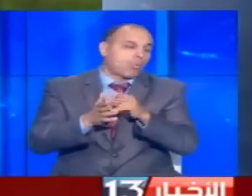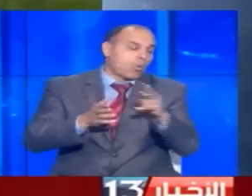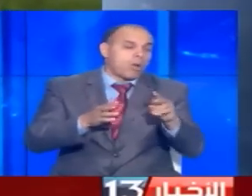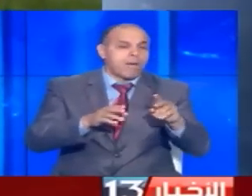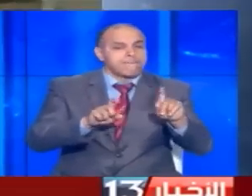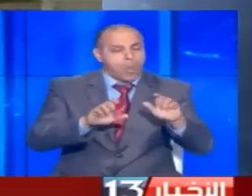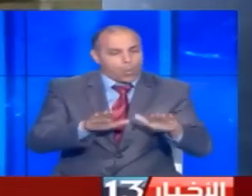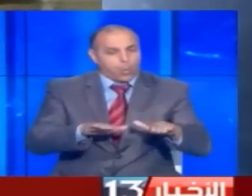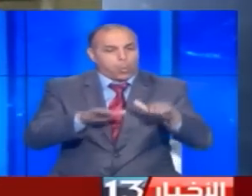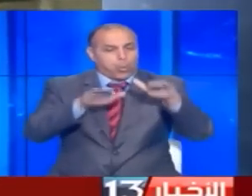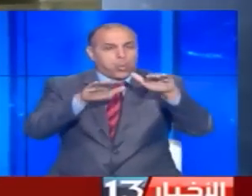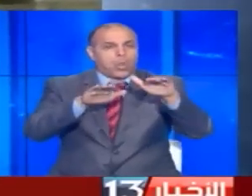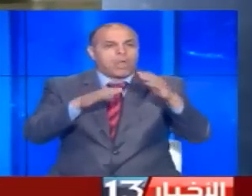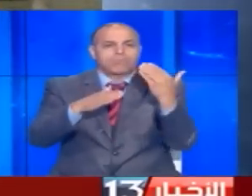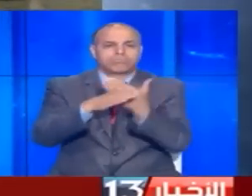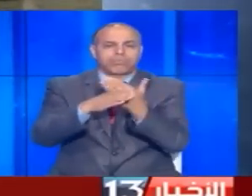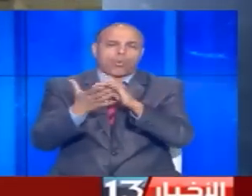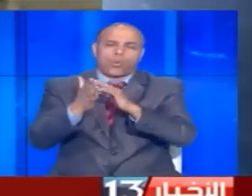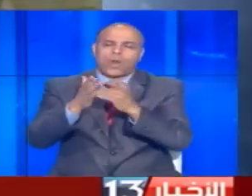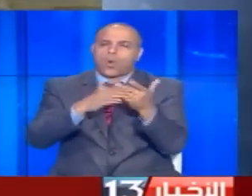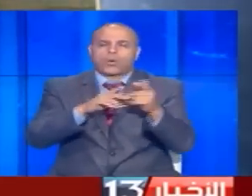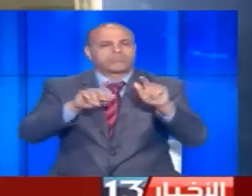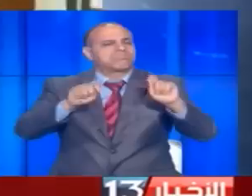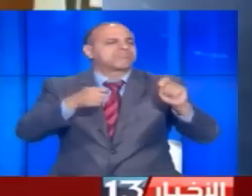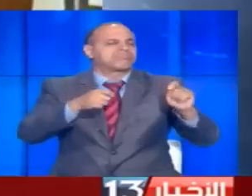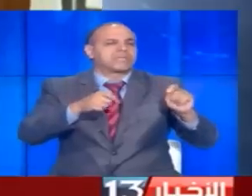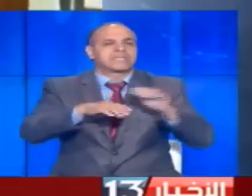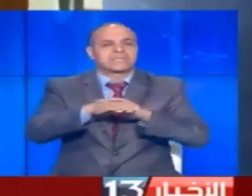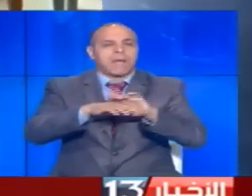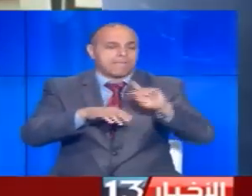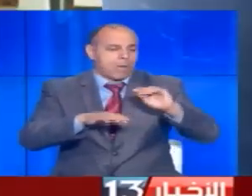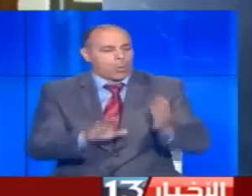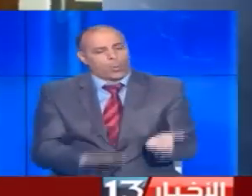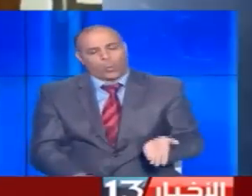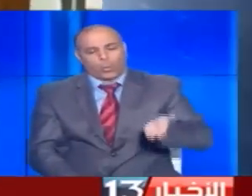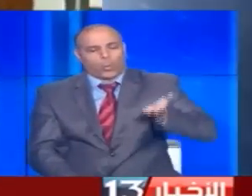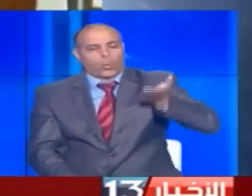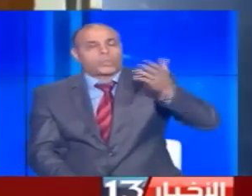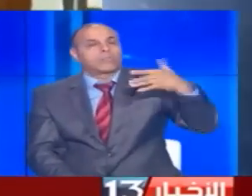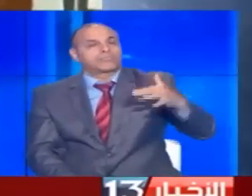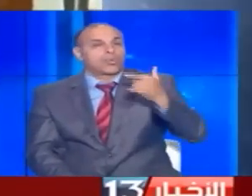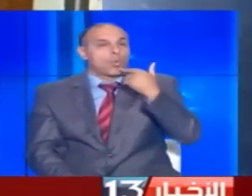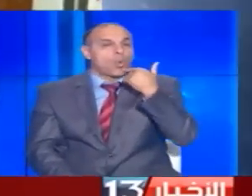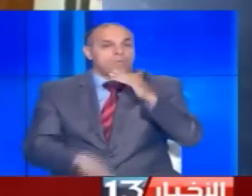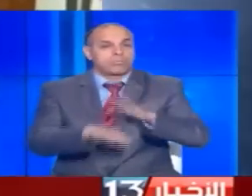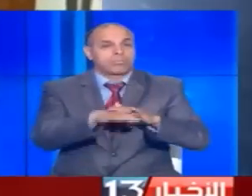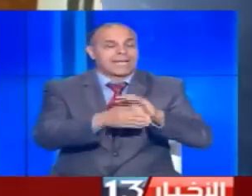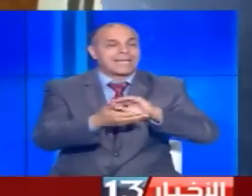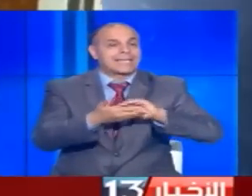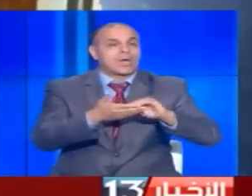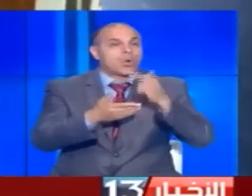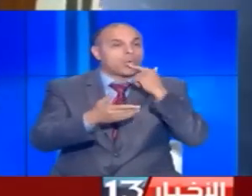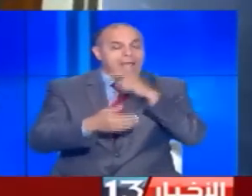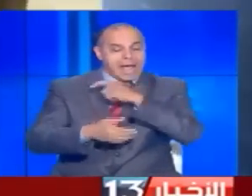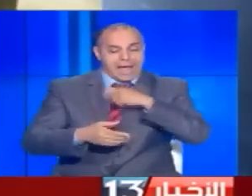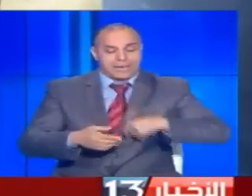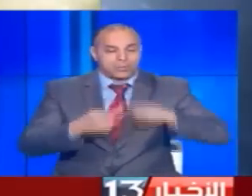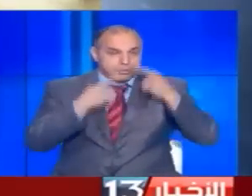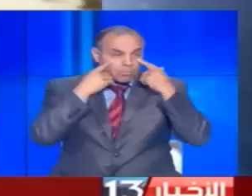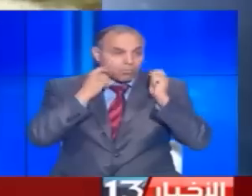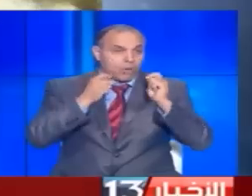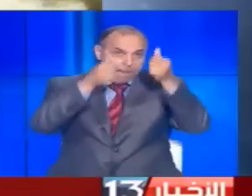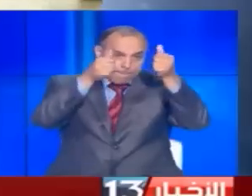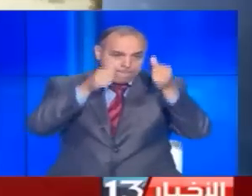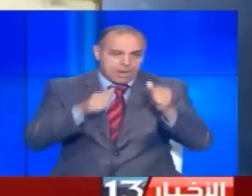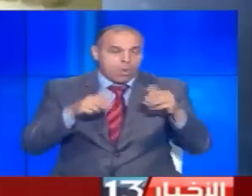العباس، فيما توقفت الدروس في عدد من المدارس بسبب ارتفاع منسوب المياه. وحثت الإدارة العامة للحرس الوطني حسب